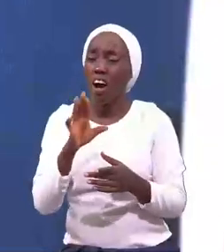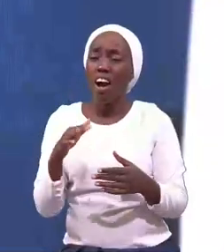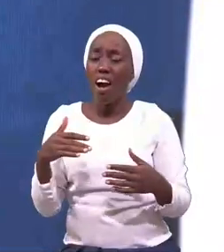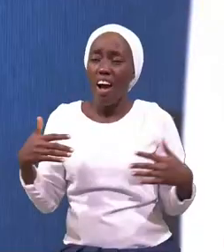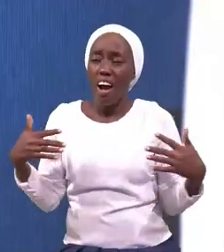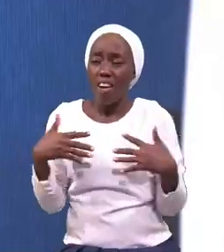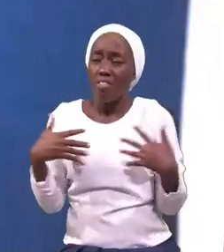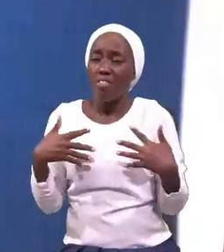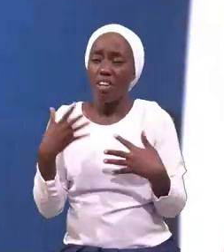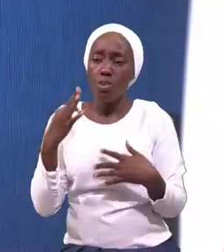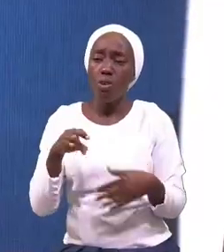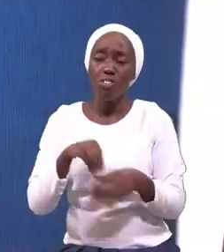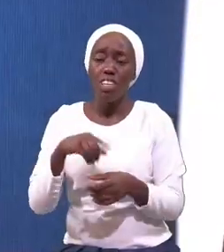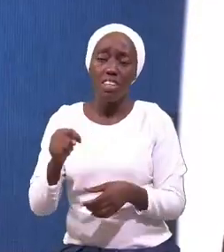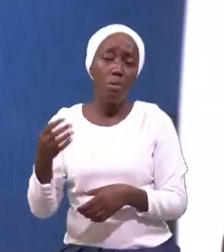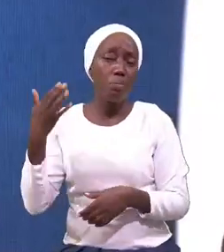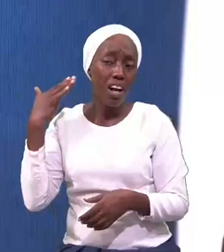Ce dont tu avais peur avant,